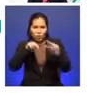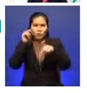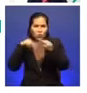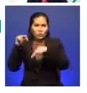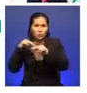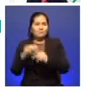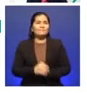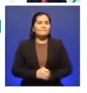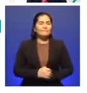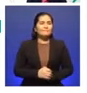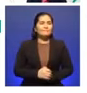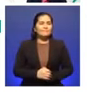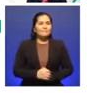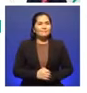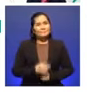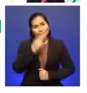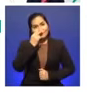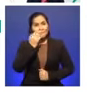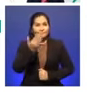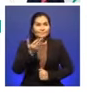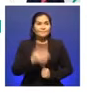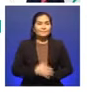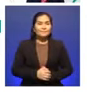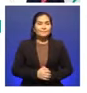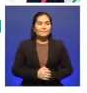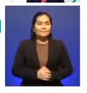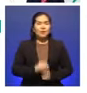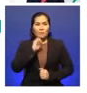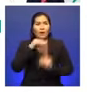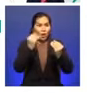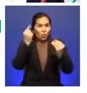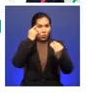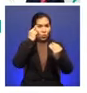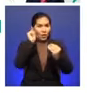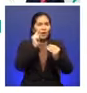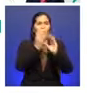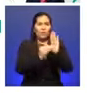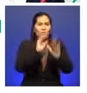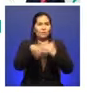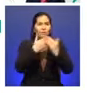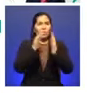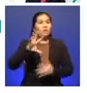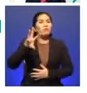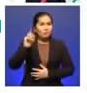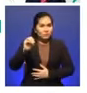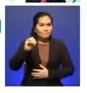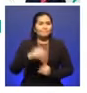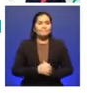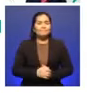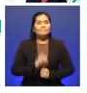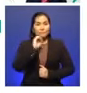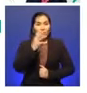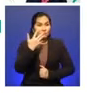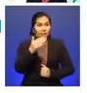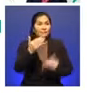ค่ะนี่คือภาพที่เราบอกว่าเราบอกให้เขารู้ด้วยการอบรมทั้ง60คนเสร็จแ